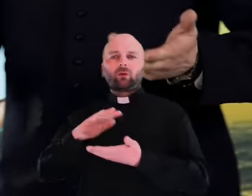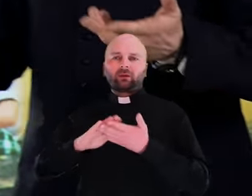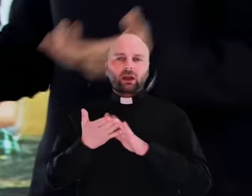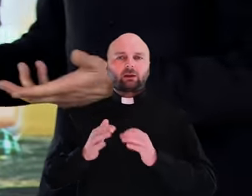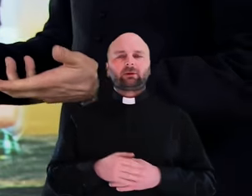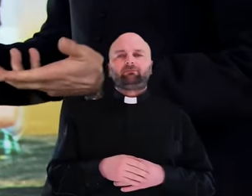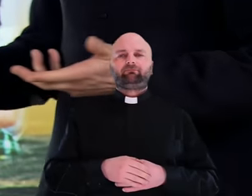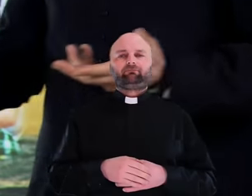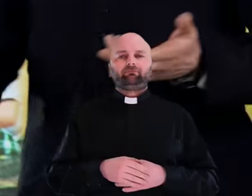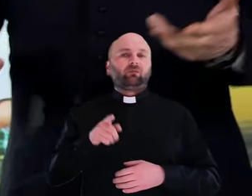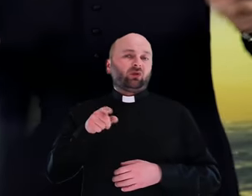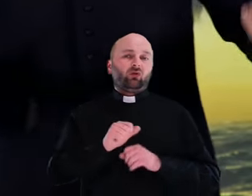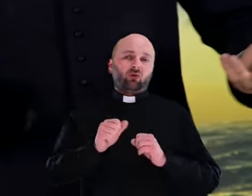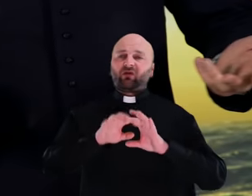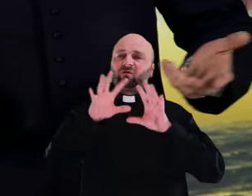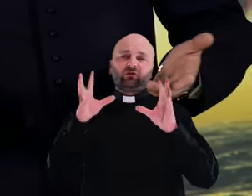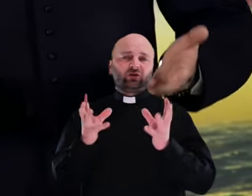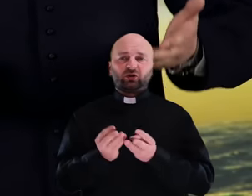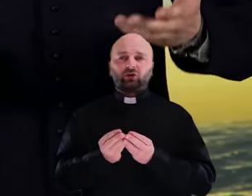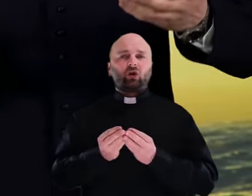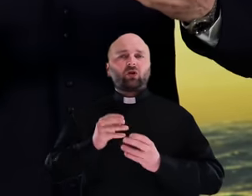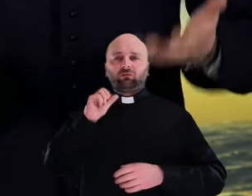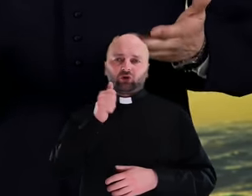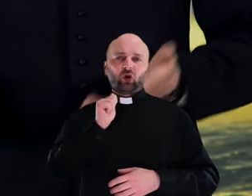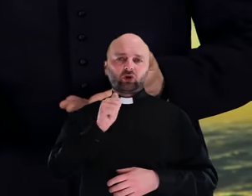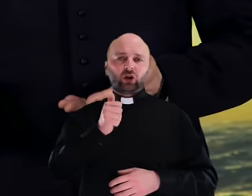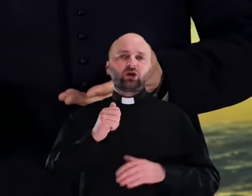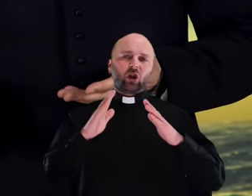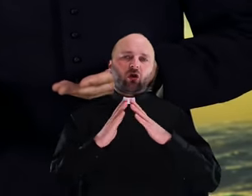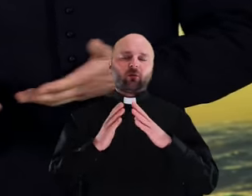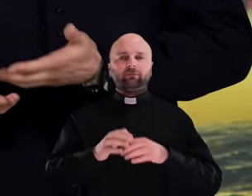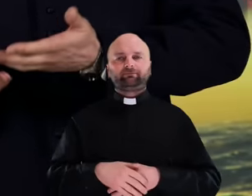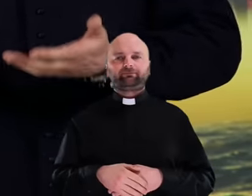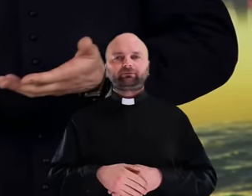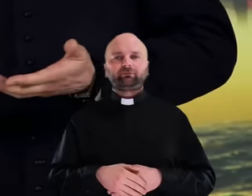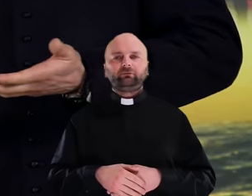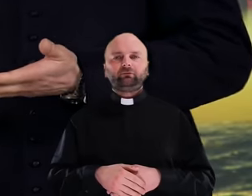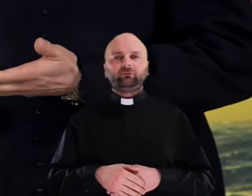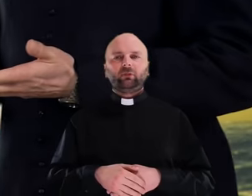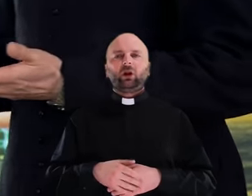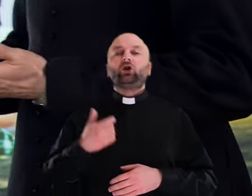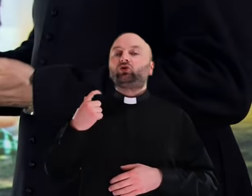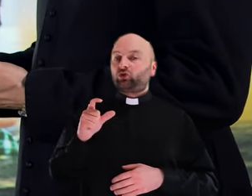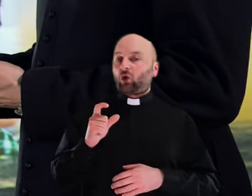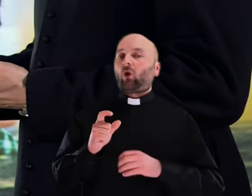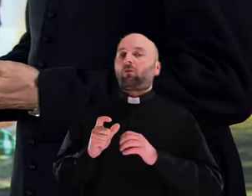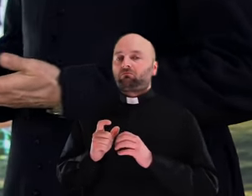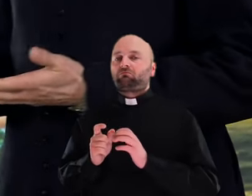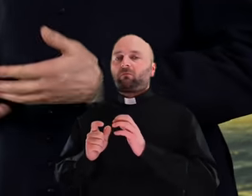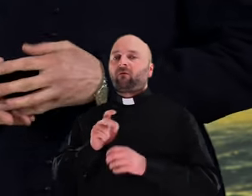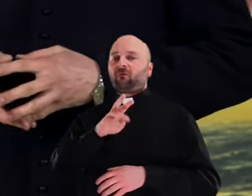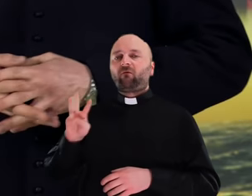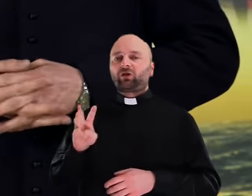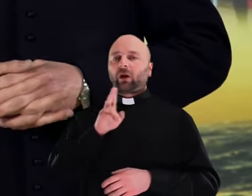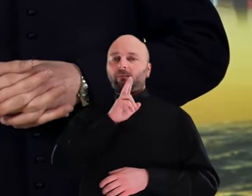czyli w zasadzie to wszystko, co robicie codziennie w domu. O co prosi was wasz kapitan,